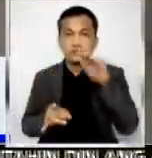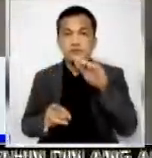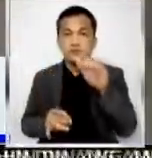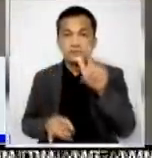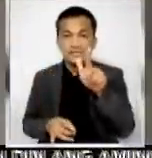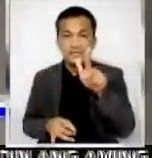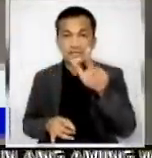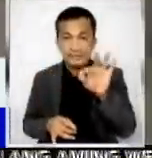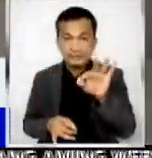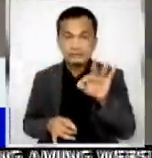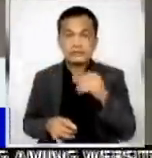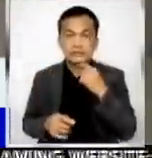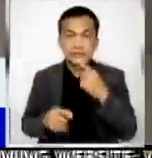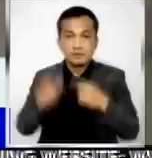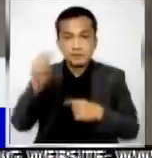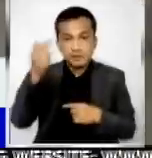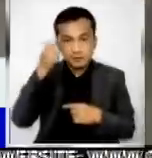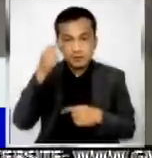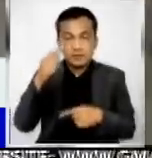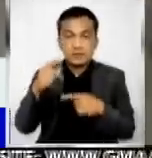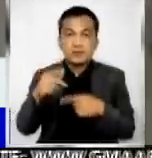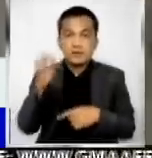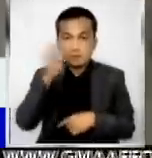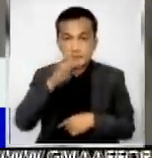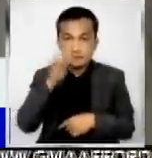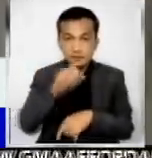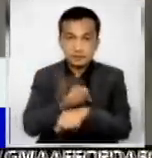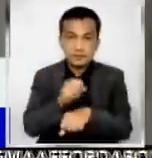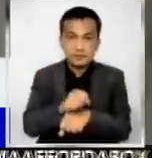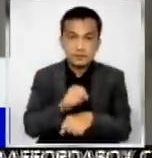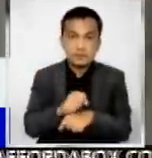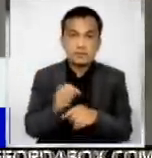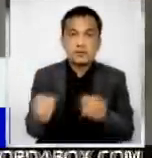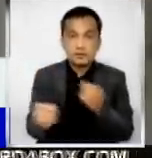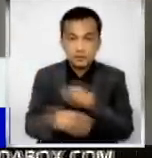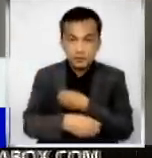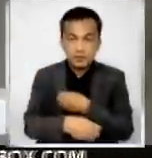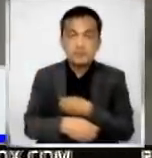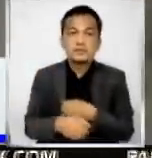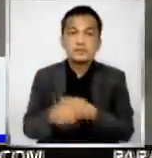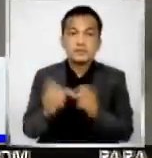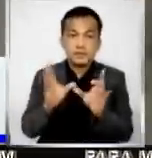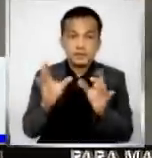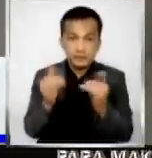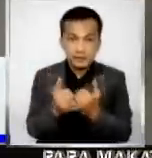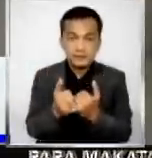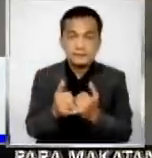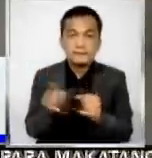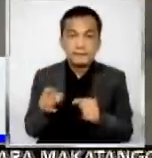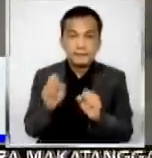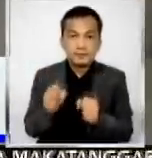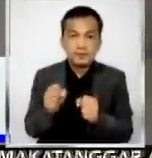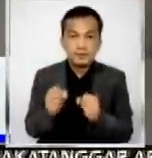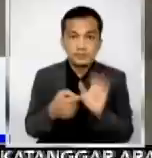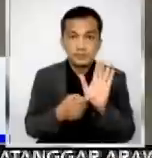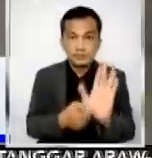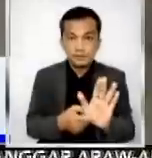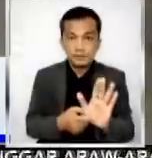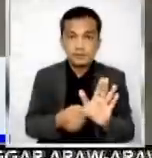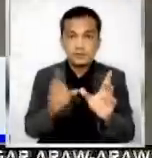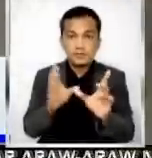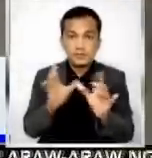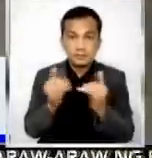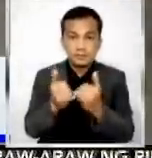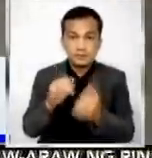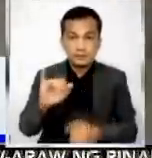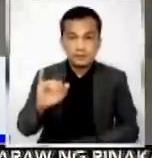yung mga kababayan natin na nagtatrabaho sa mga opisina o kaya mga kumpanya ay maaaring mag-present ng kanilang company ID para